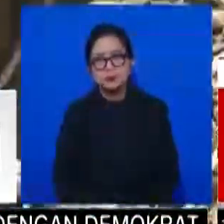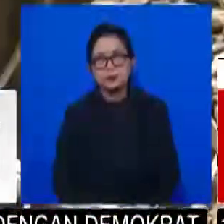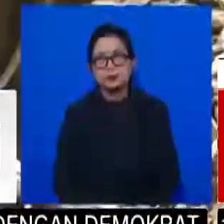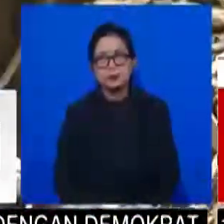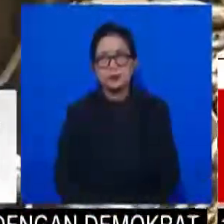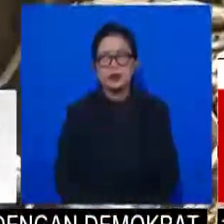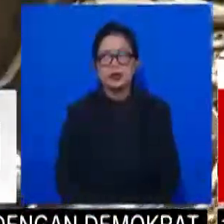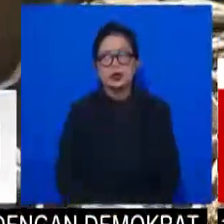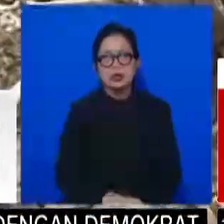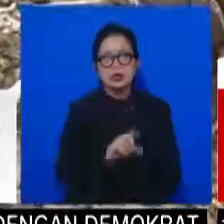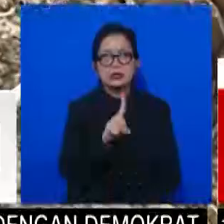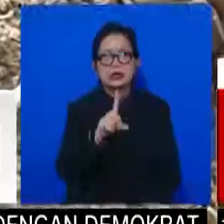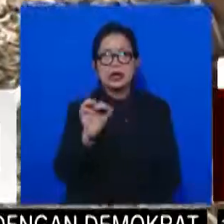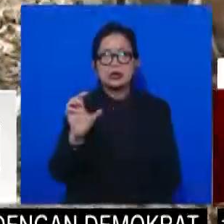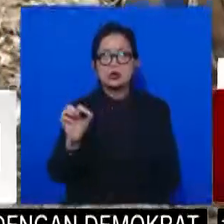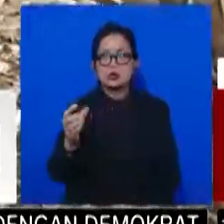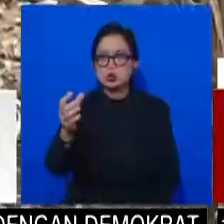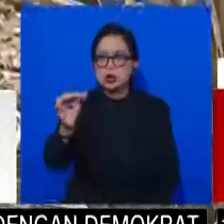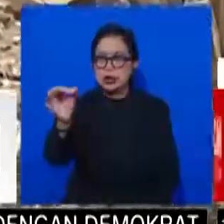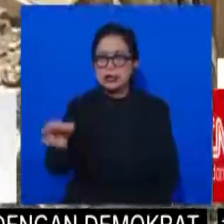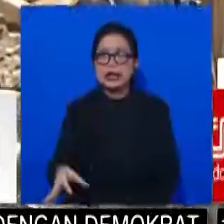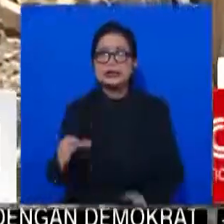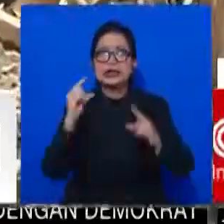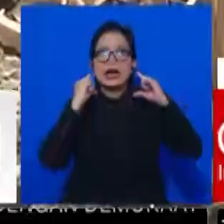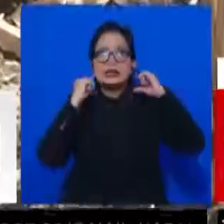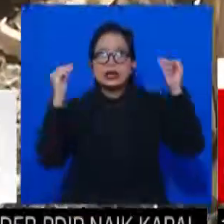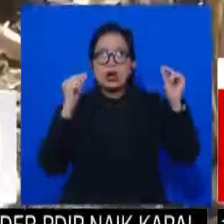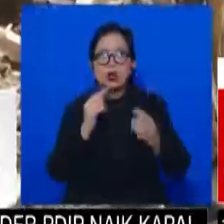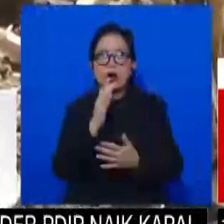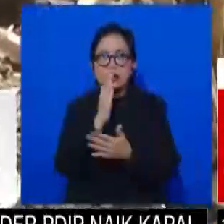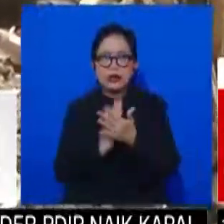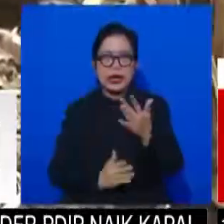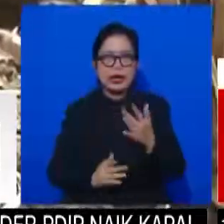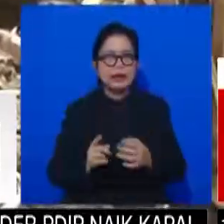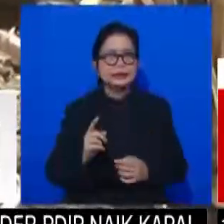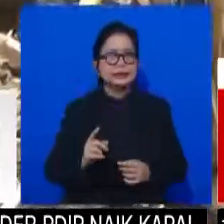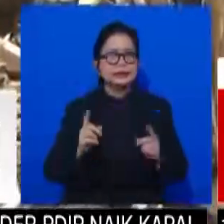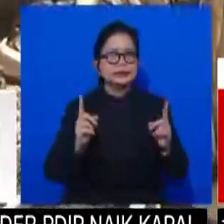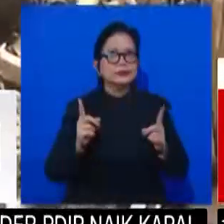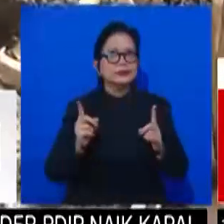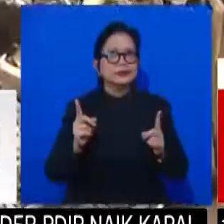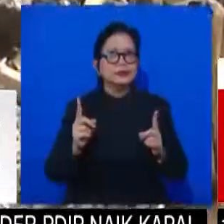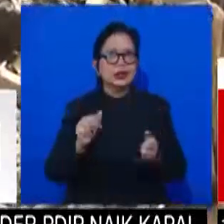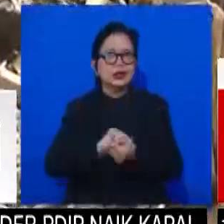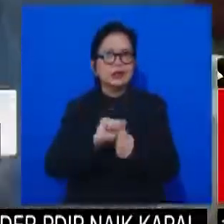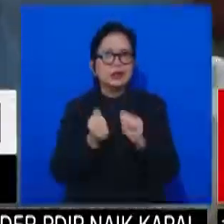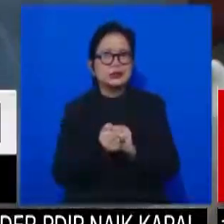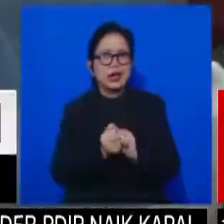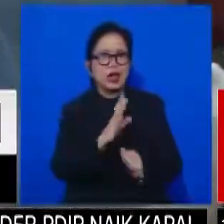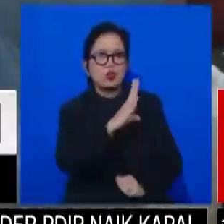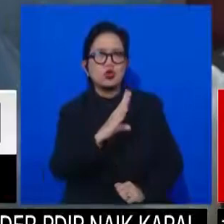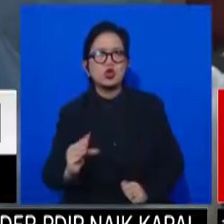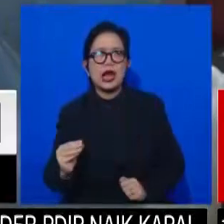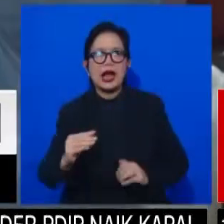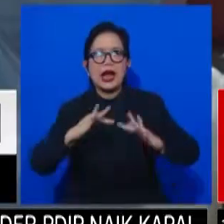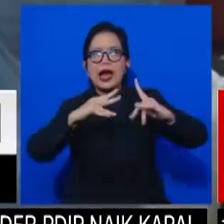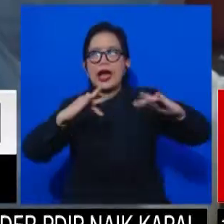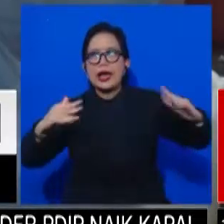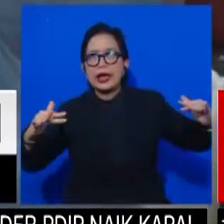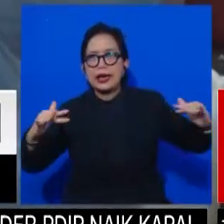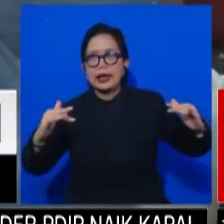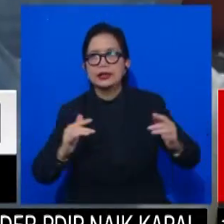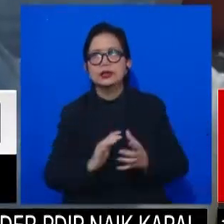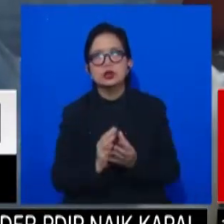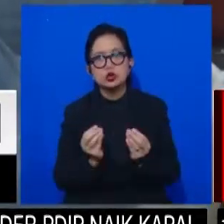Ratusan desa di Jawa Tengah terancam kekurangan air bersih akibat dampak kekeringan panjang. Ini data terbaru dari BPBD Jawa Tengah.